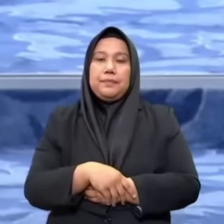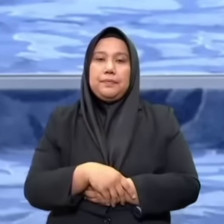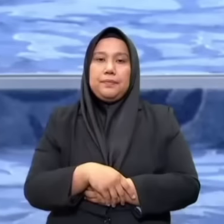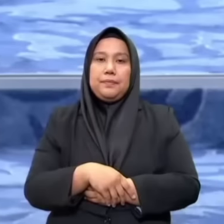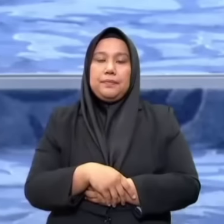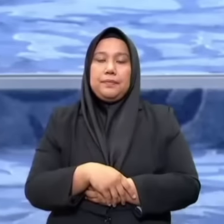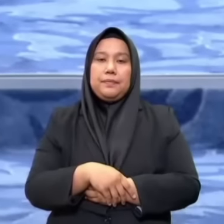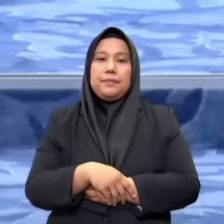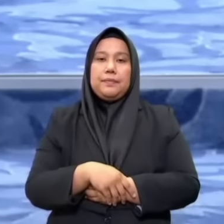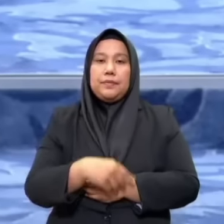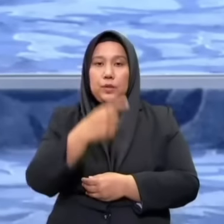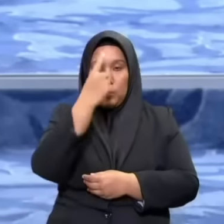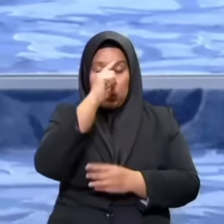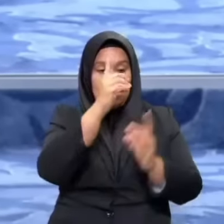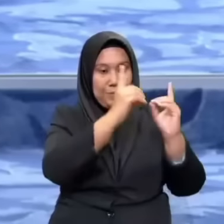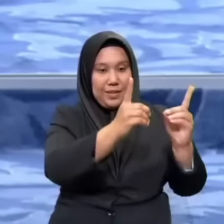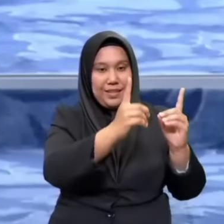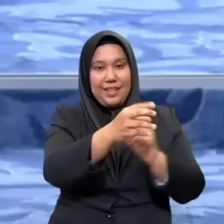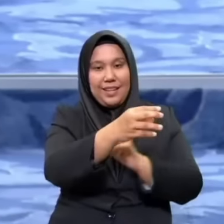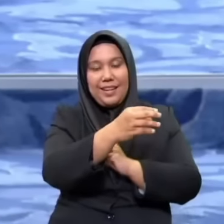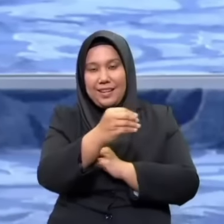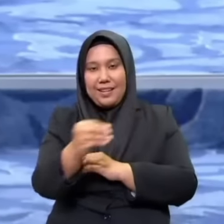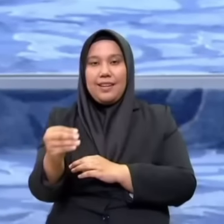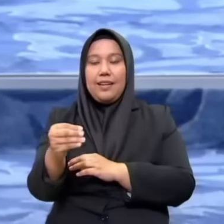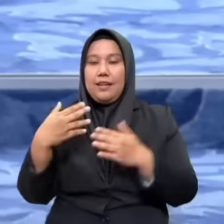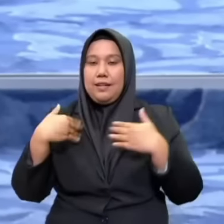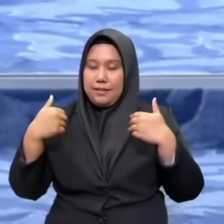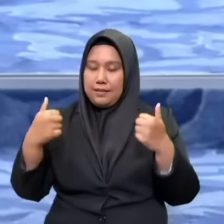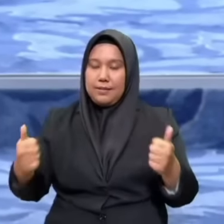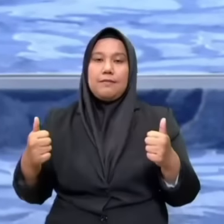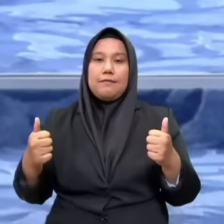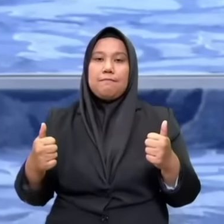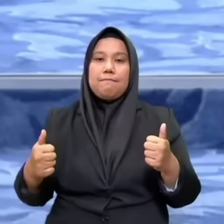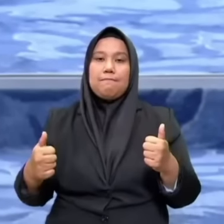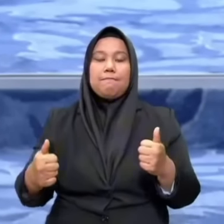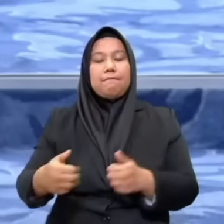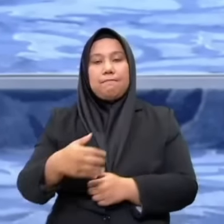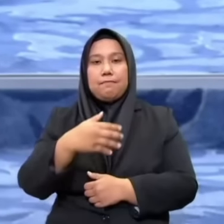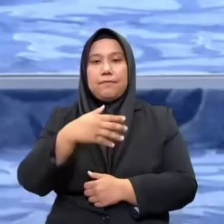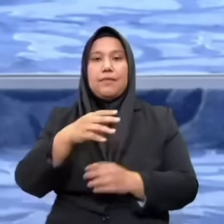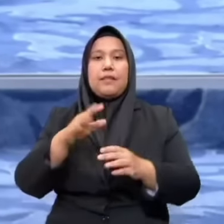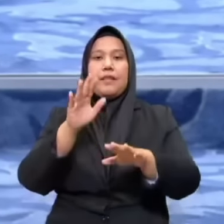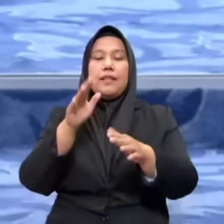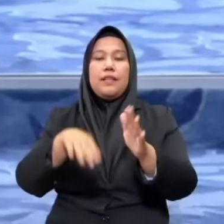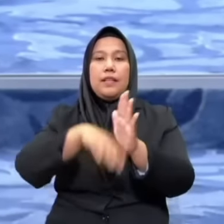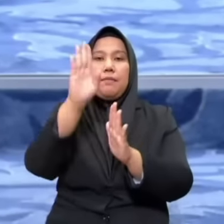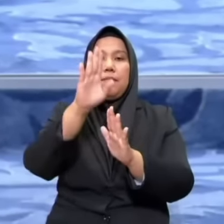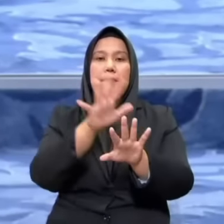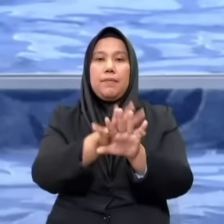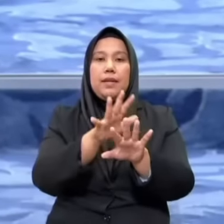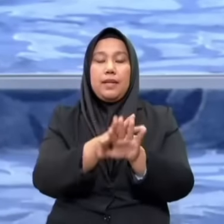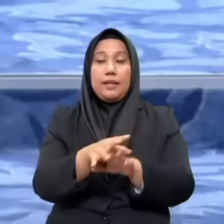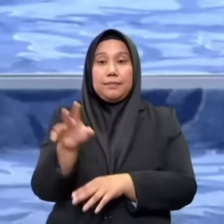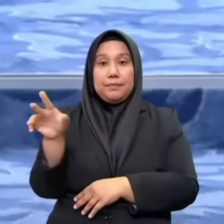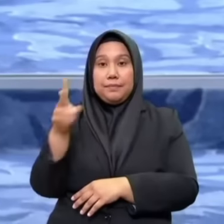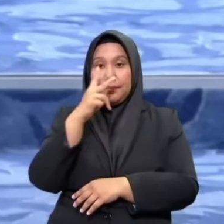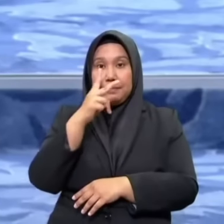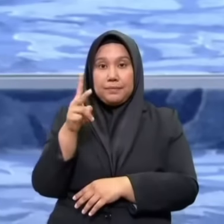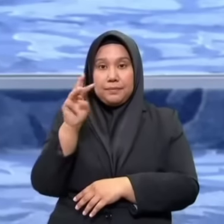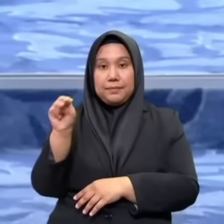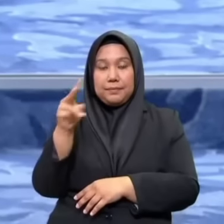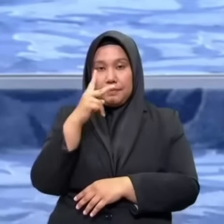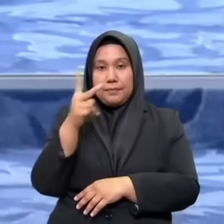untuk pendidikan dan kesihatan yang agak lebih ketara. Kalau YB mau lihat umpamanya, memang